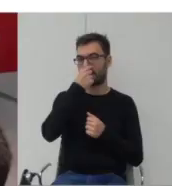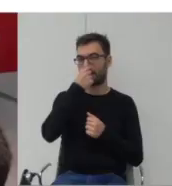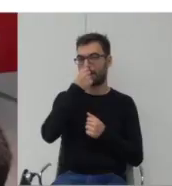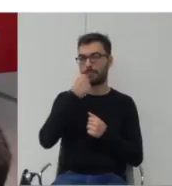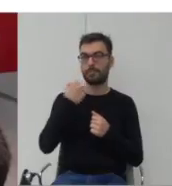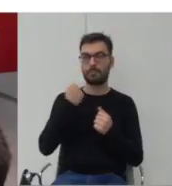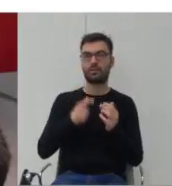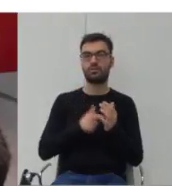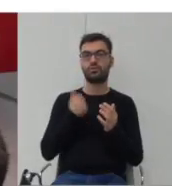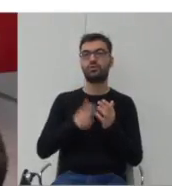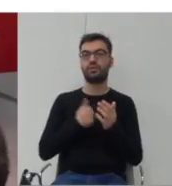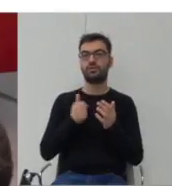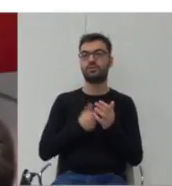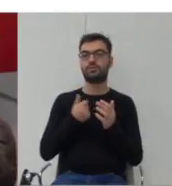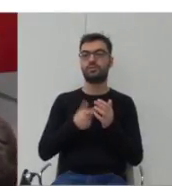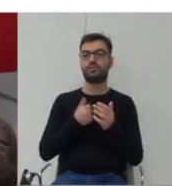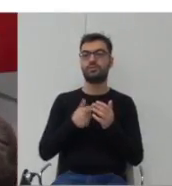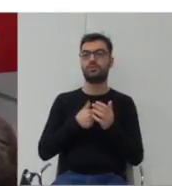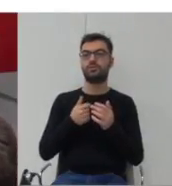częstokroć